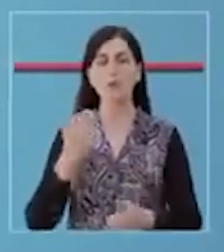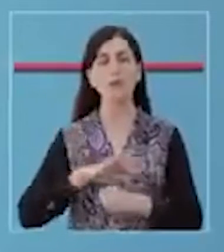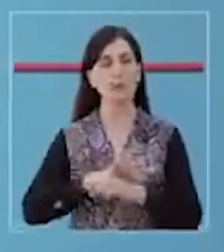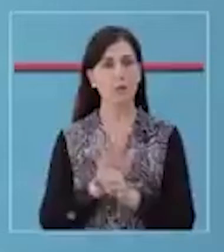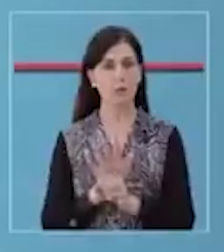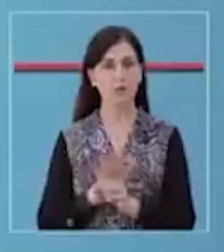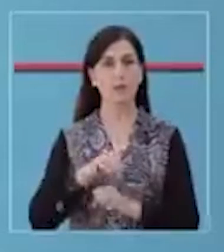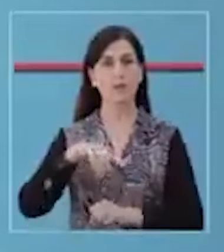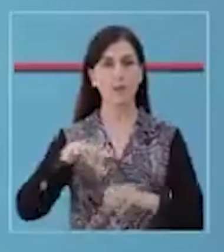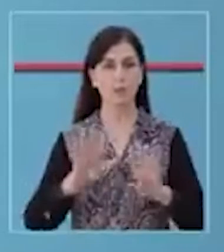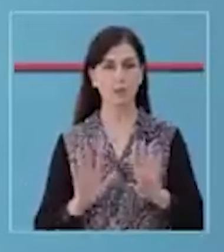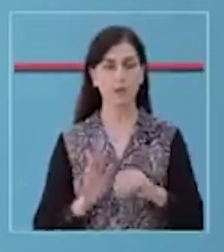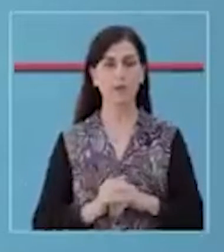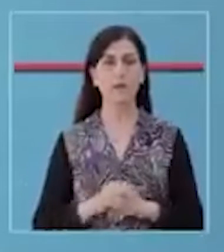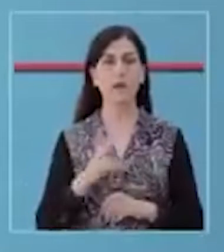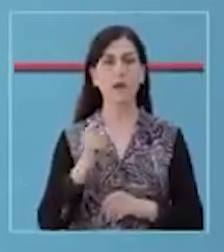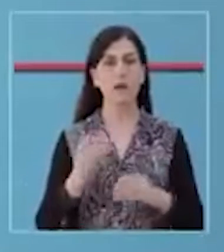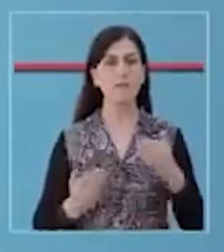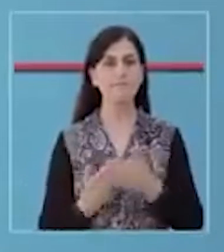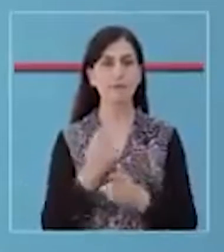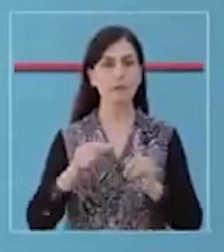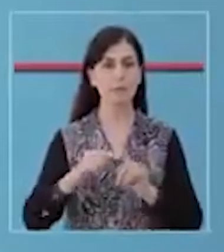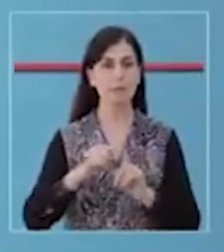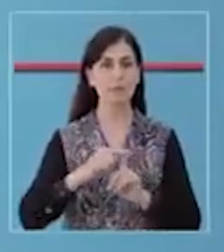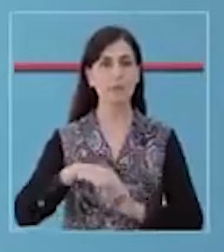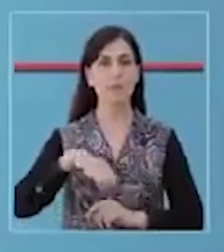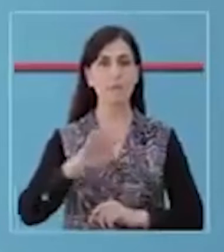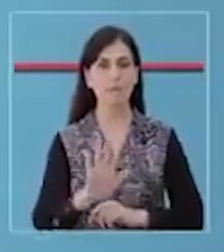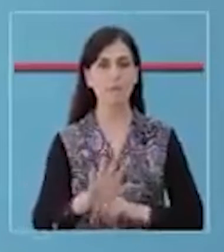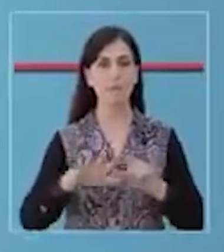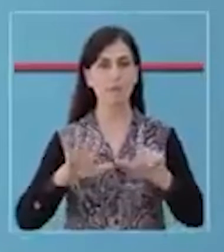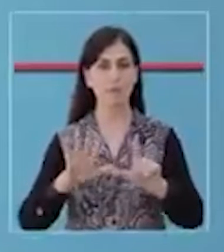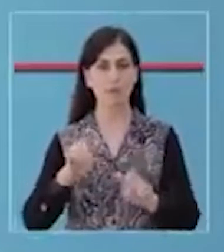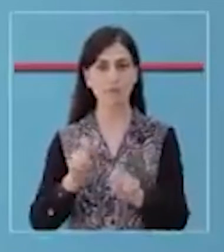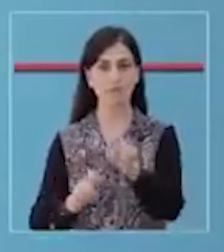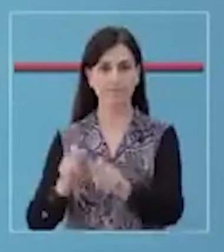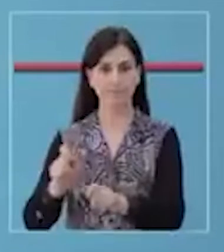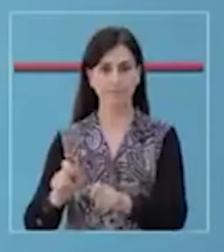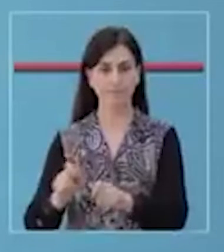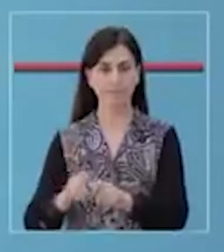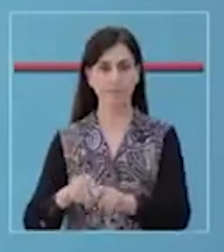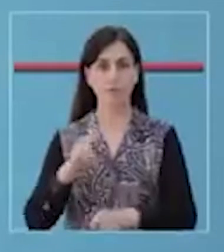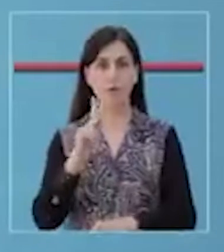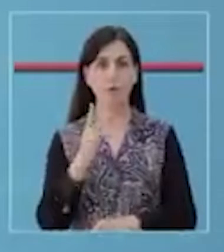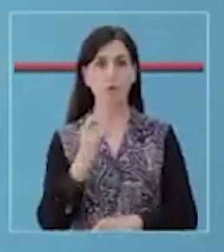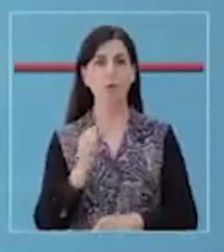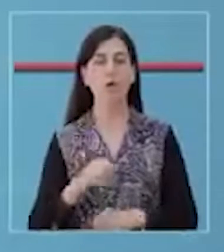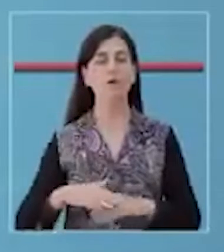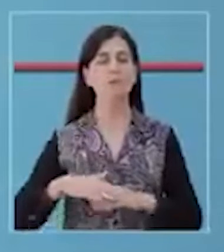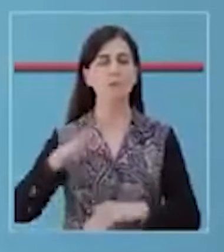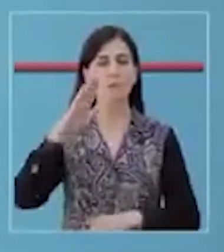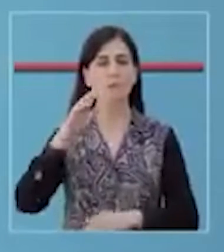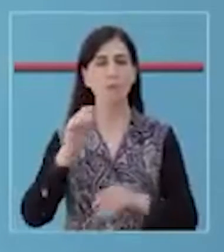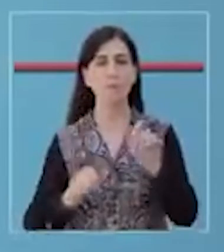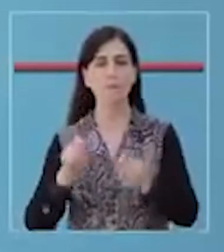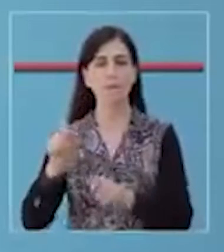dyshuar të prekur me COVID-19 dhe prej tyre janë konfirmuar pozitiv 57 raste. Kruja ka numrin